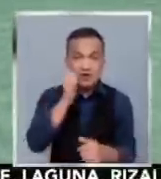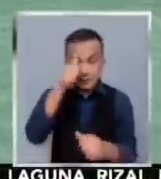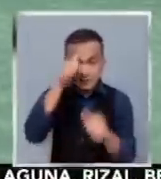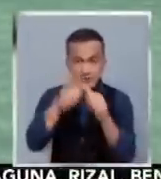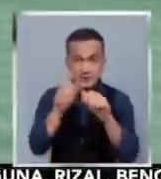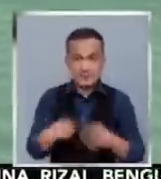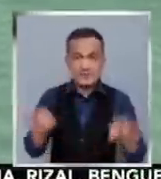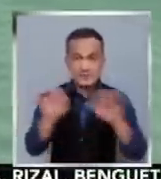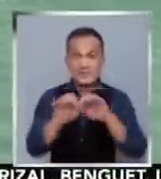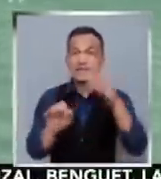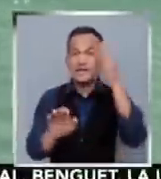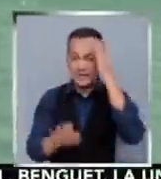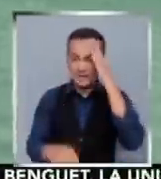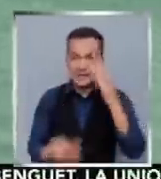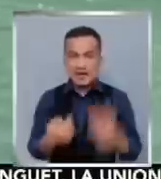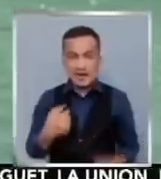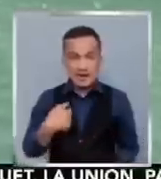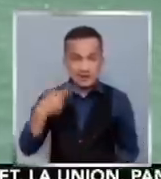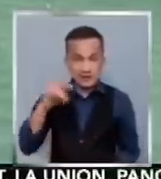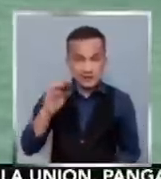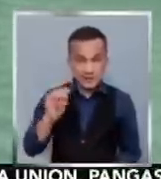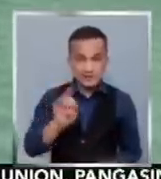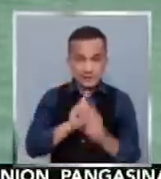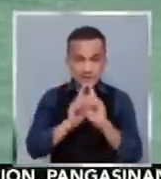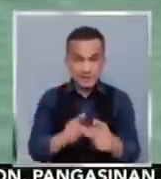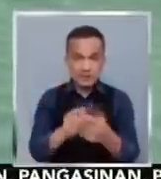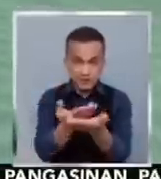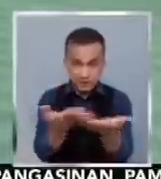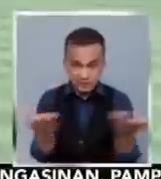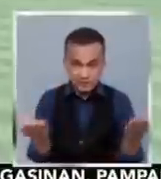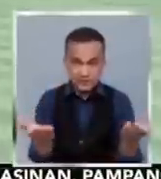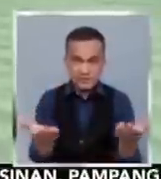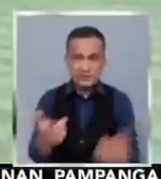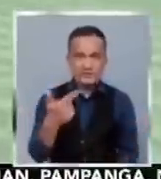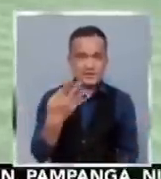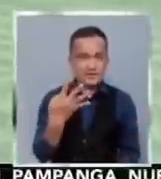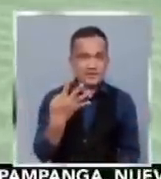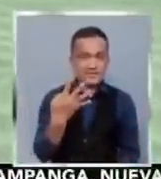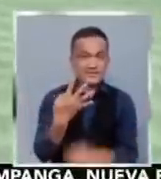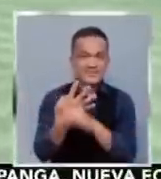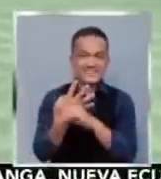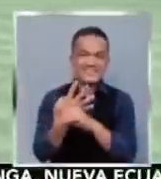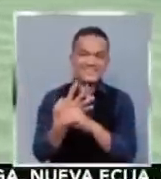kimportante ang may alam. Ako po si Kuya Kim at sagot ko kayo, 24 horas.